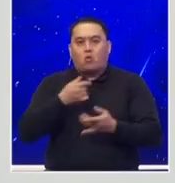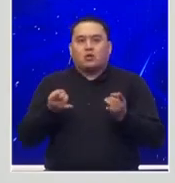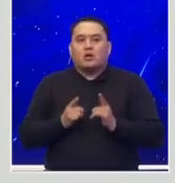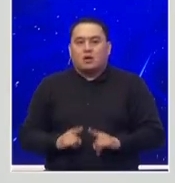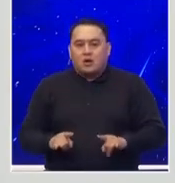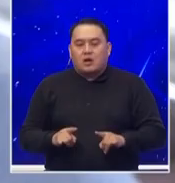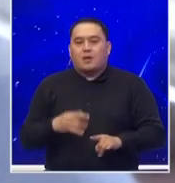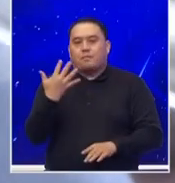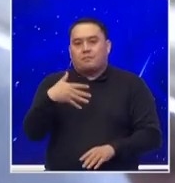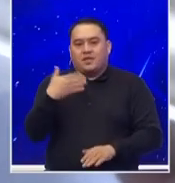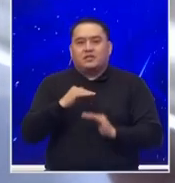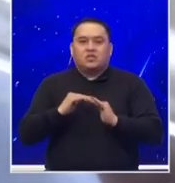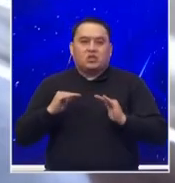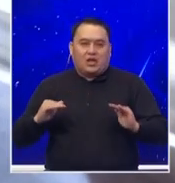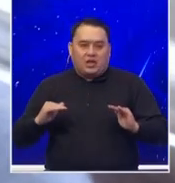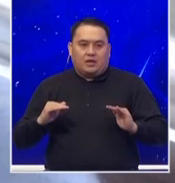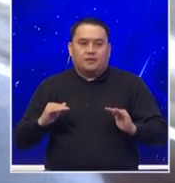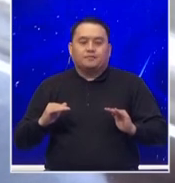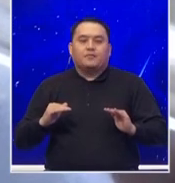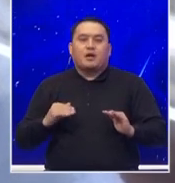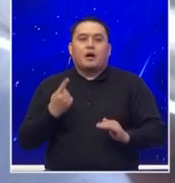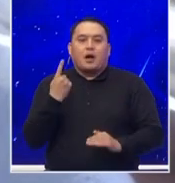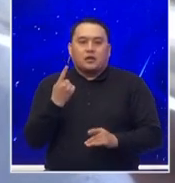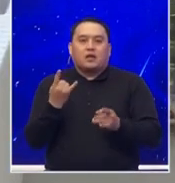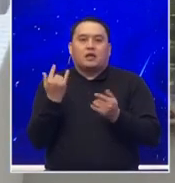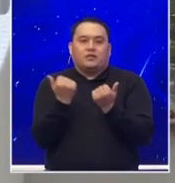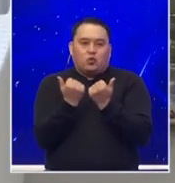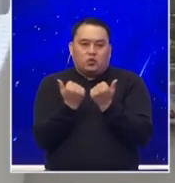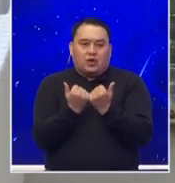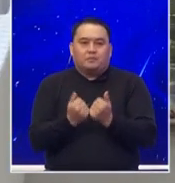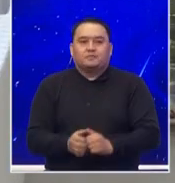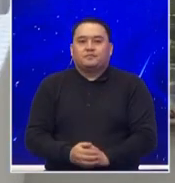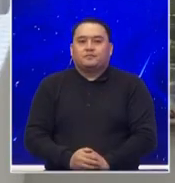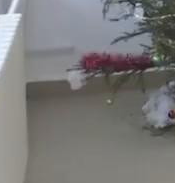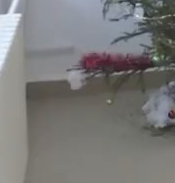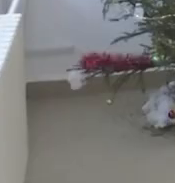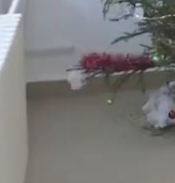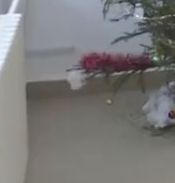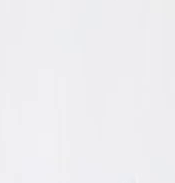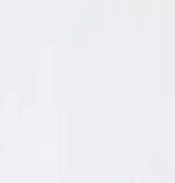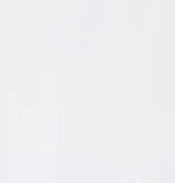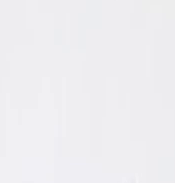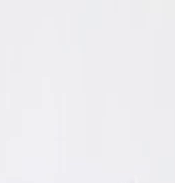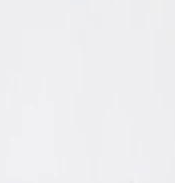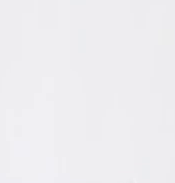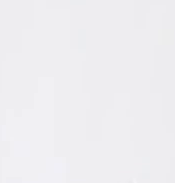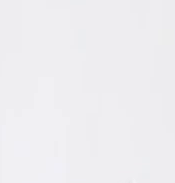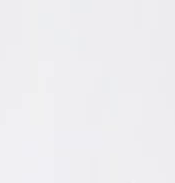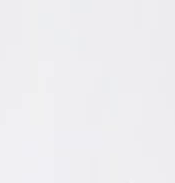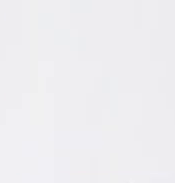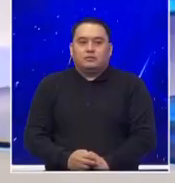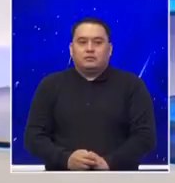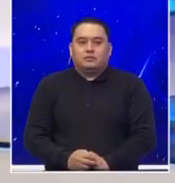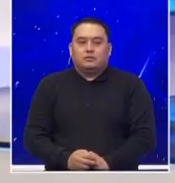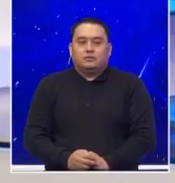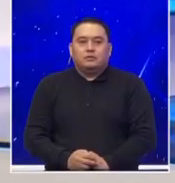появилось около 50 малышей, в том числе 1 двойня. Надежда Белова, Аблай Кутыкбай, телеканал ЖТСУ.